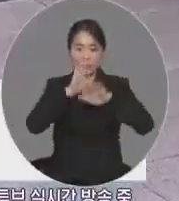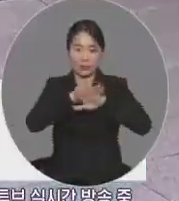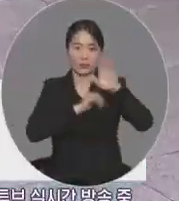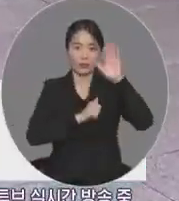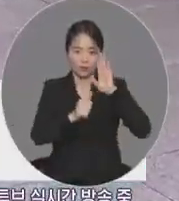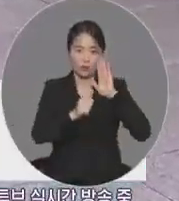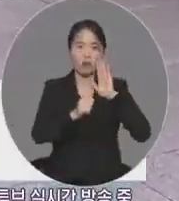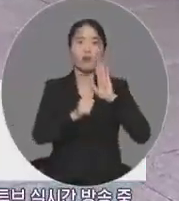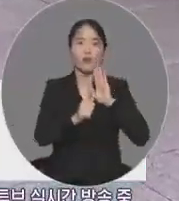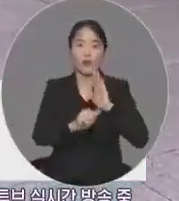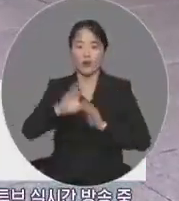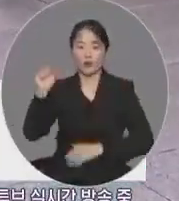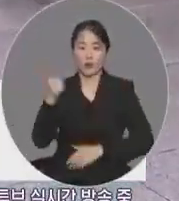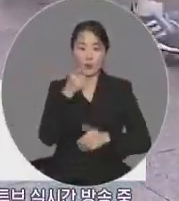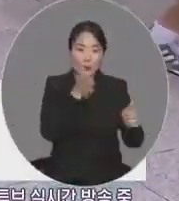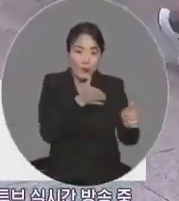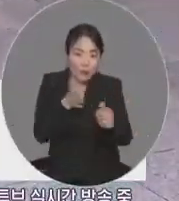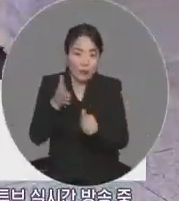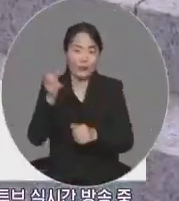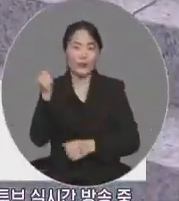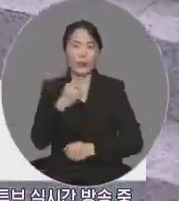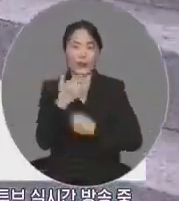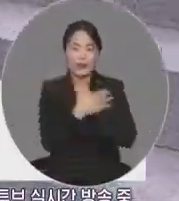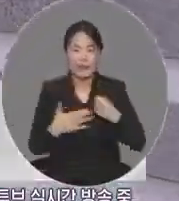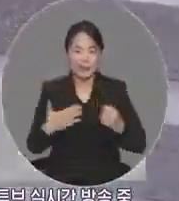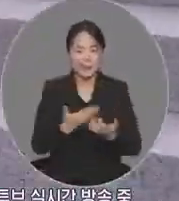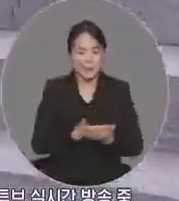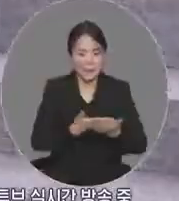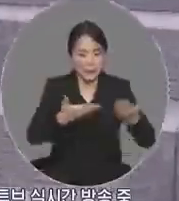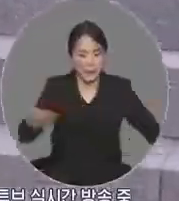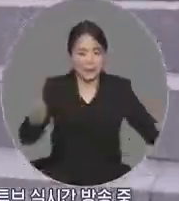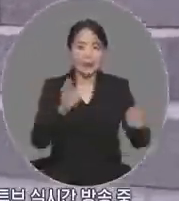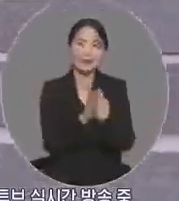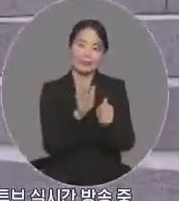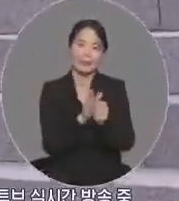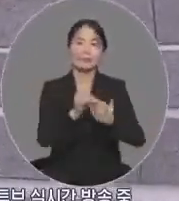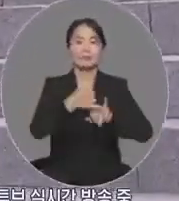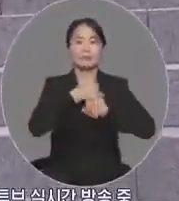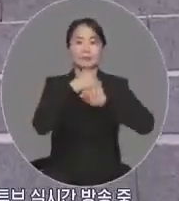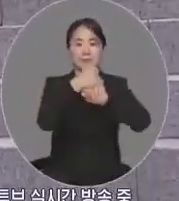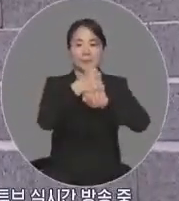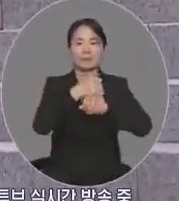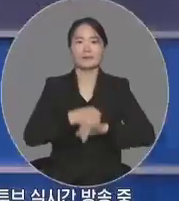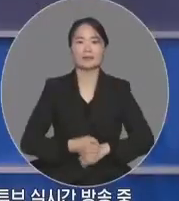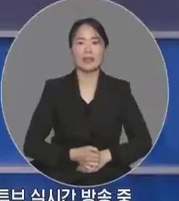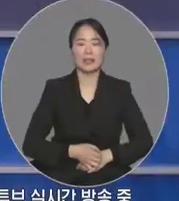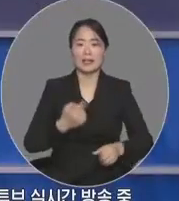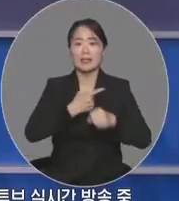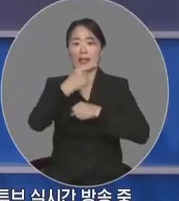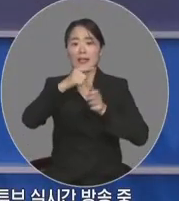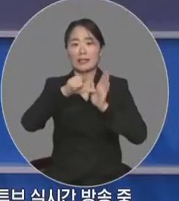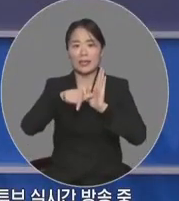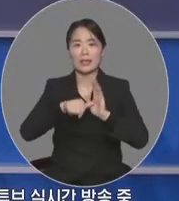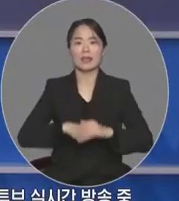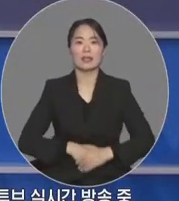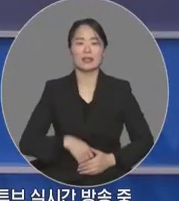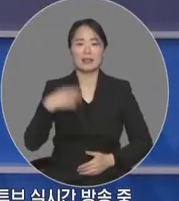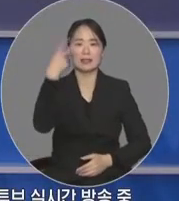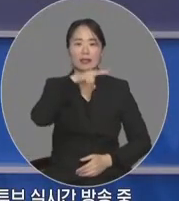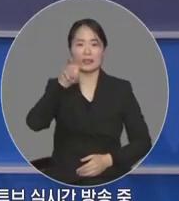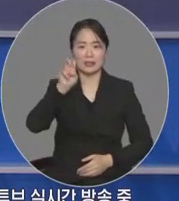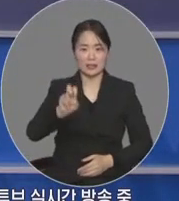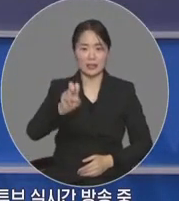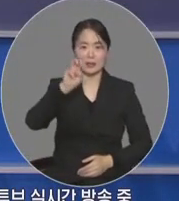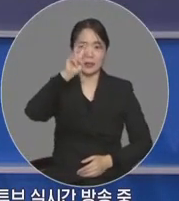선수들에게 동기부여와 혜택이 가도록 지원을 하도록 하겠습니다. 특히 네. 내년에는